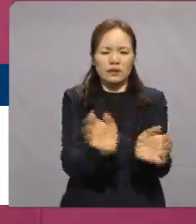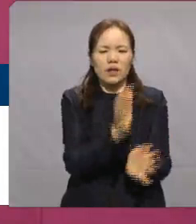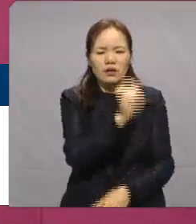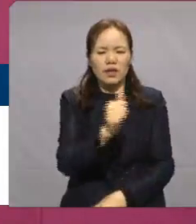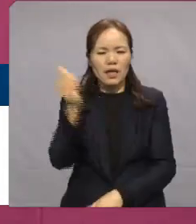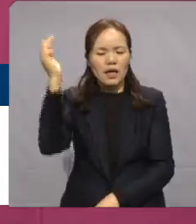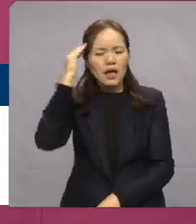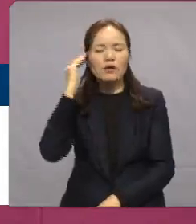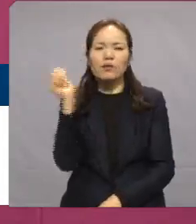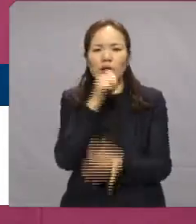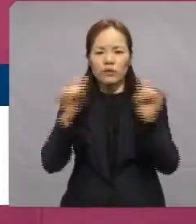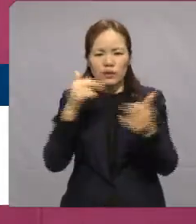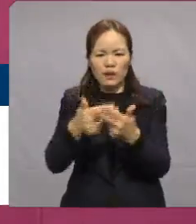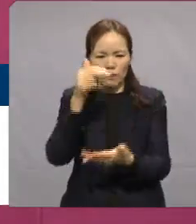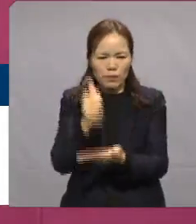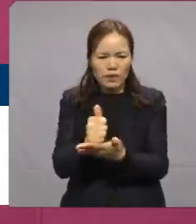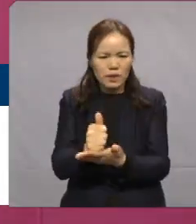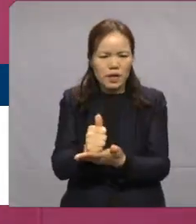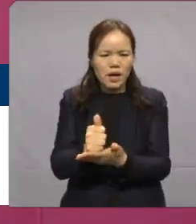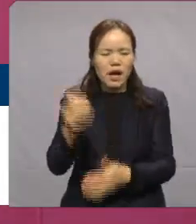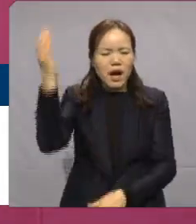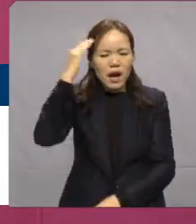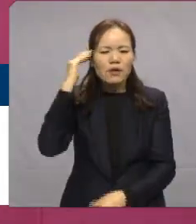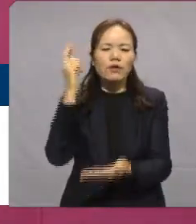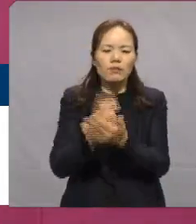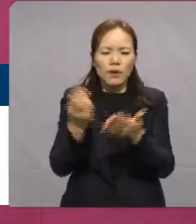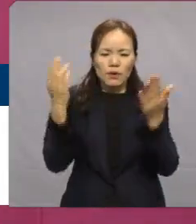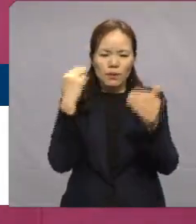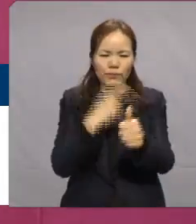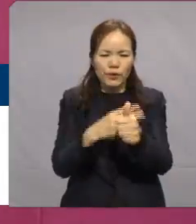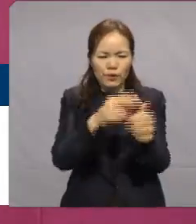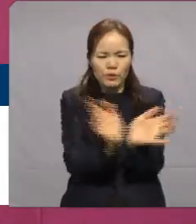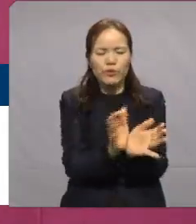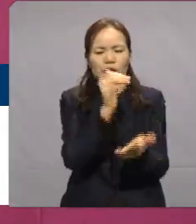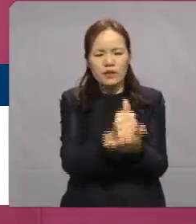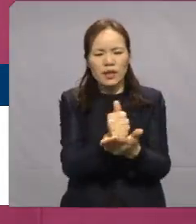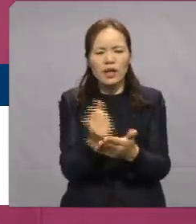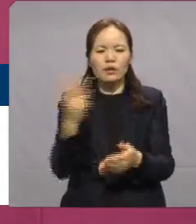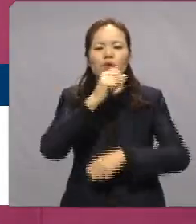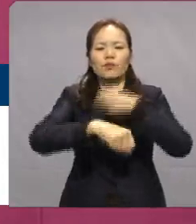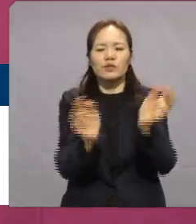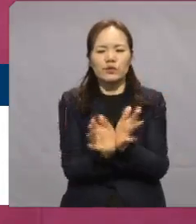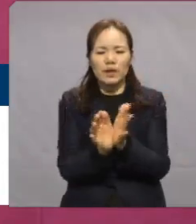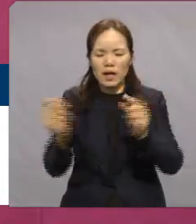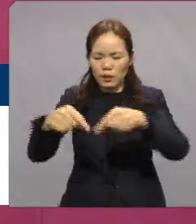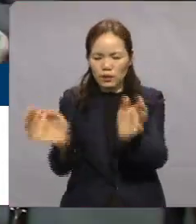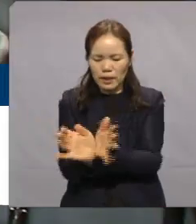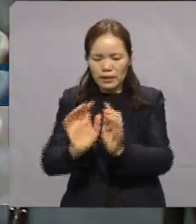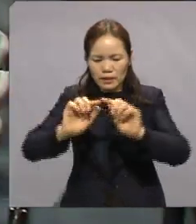대한 변호사협회장 사단법인 한국법학교수회 회장에서 더불어민주당과 비교섭 단체로